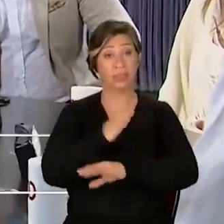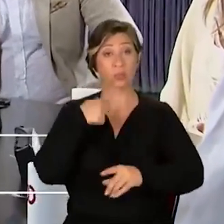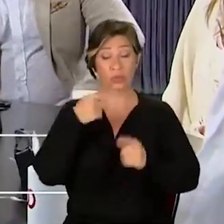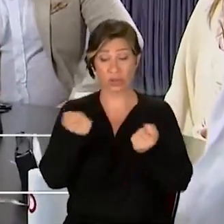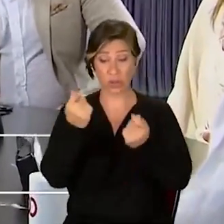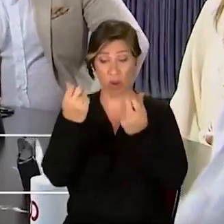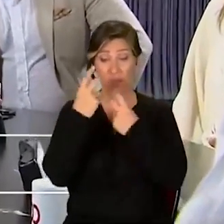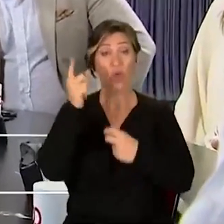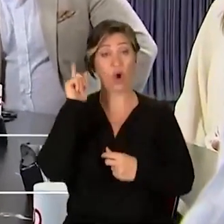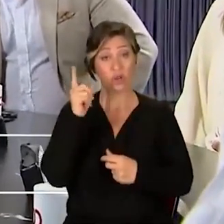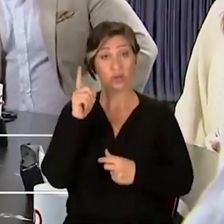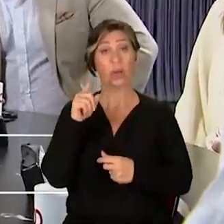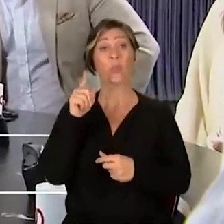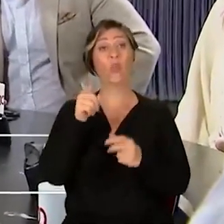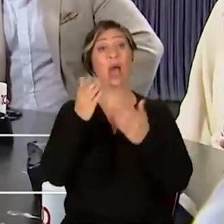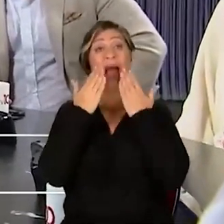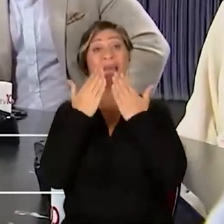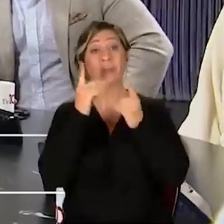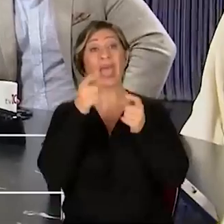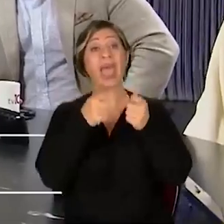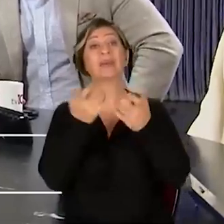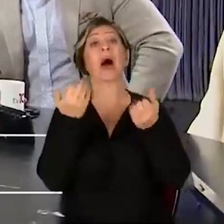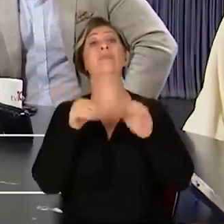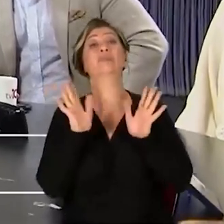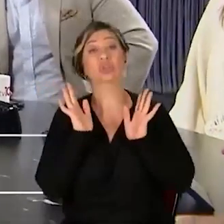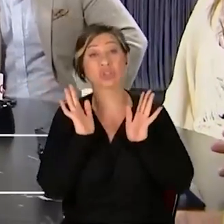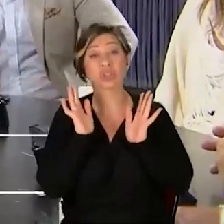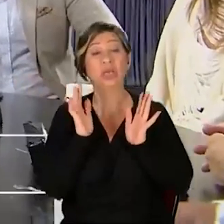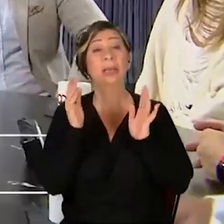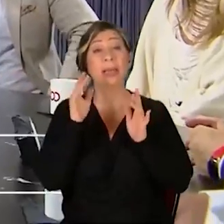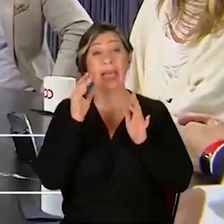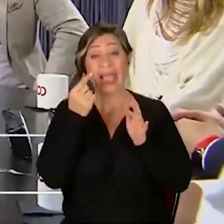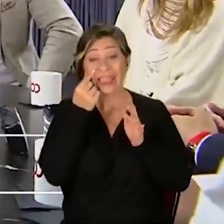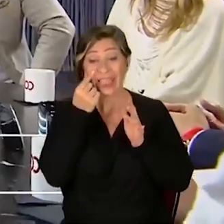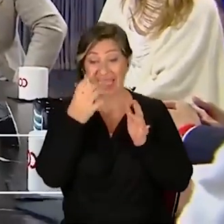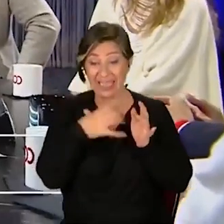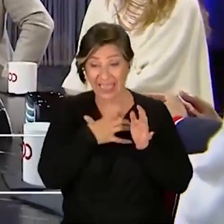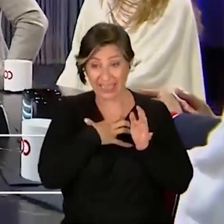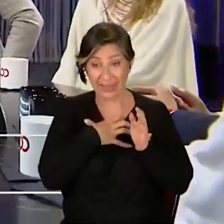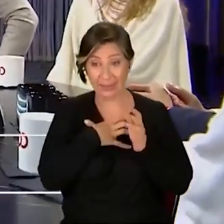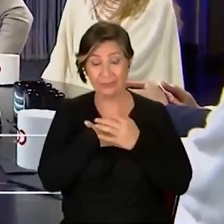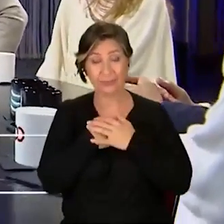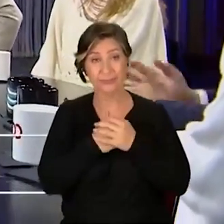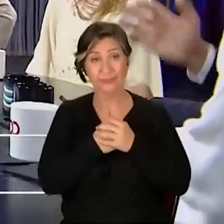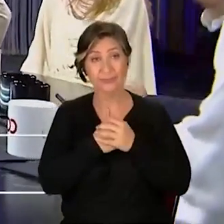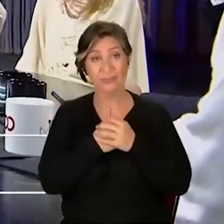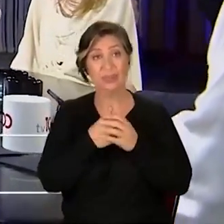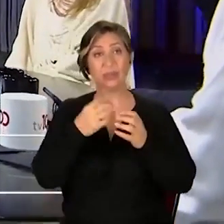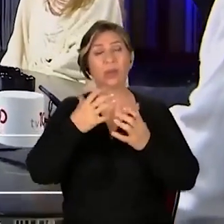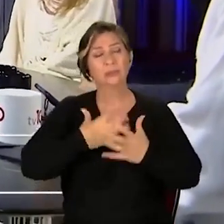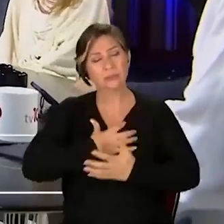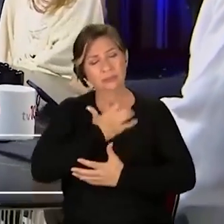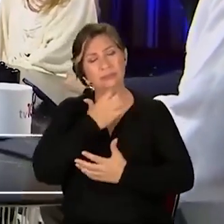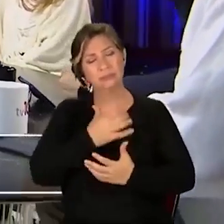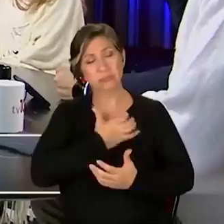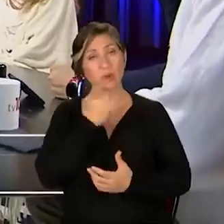işi öğreten hoca gidip bu konuda akademik bir eğitim falan görmemişti. Çünkü bizzat zaten drama hocasıydı